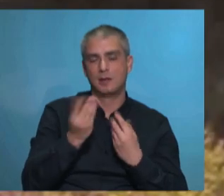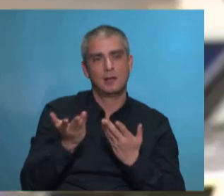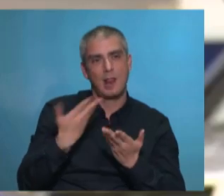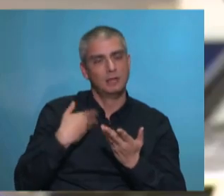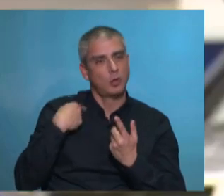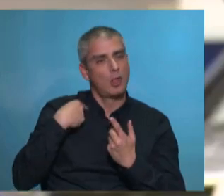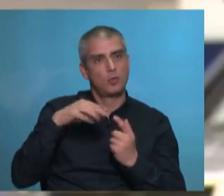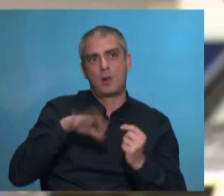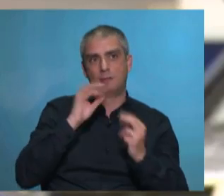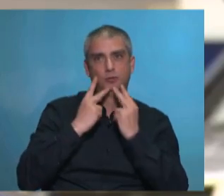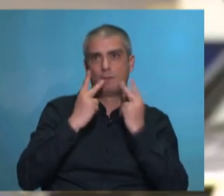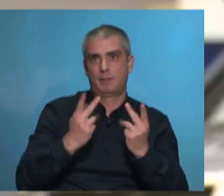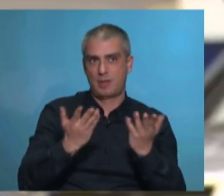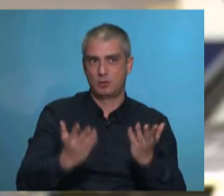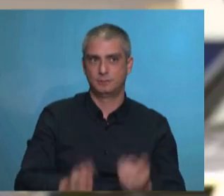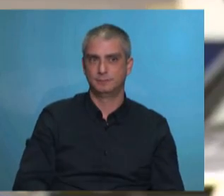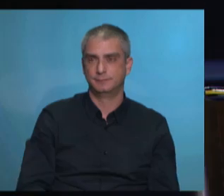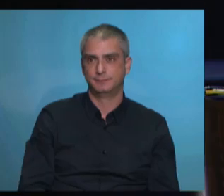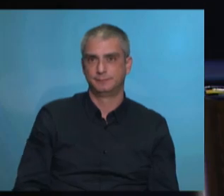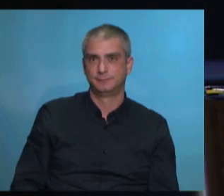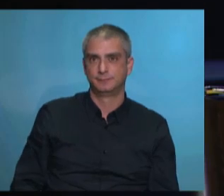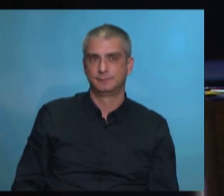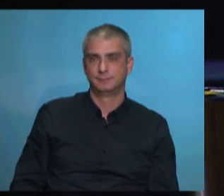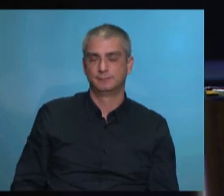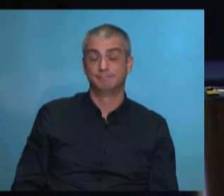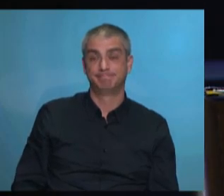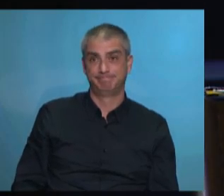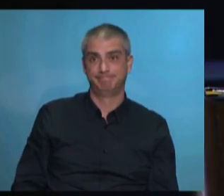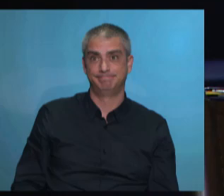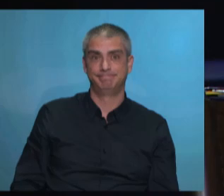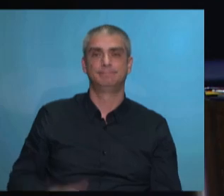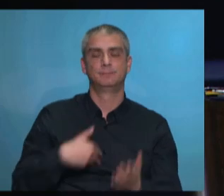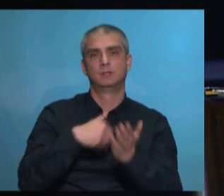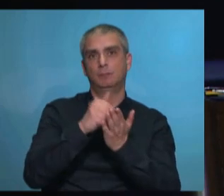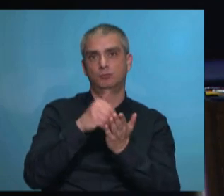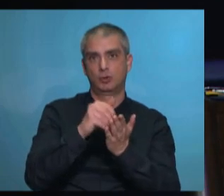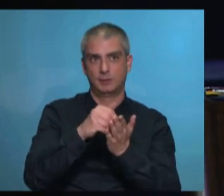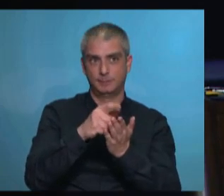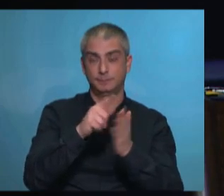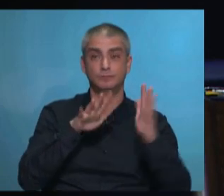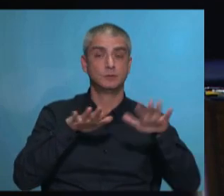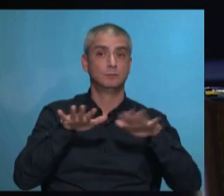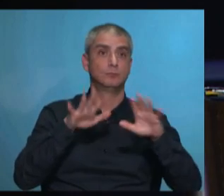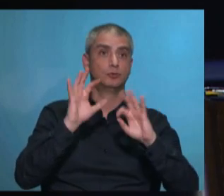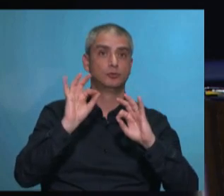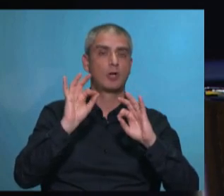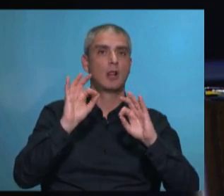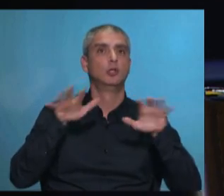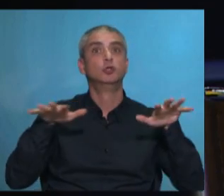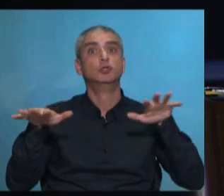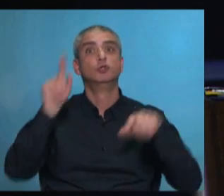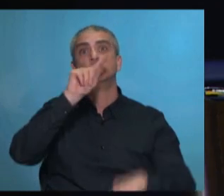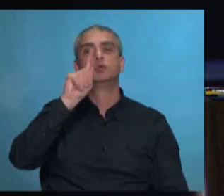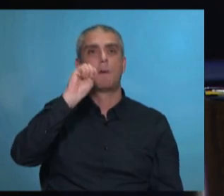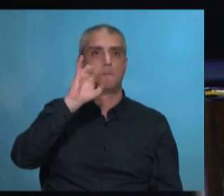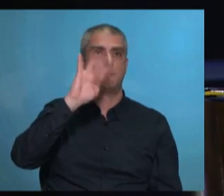small piece in the jigsaw puzzle. כן, ממשיכים. ממשלה של זומבים, כך מכנה